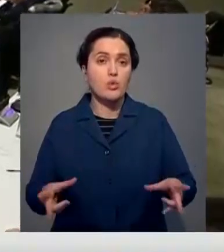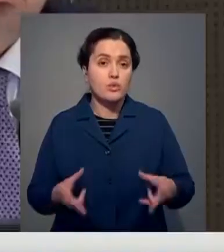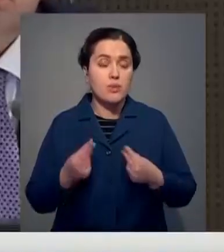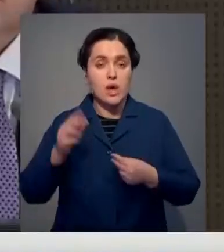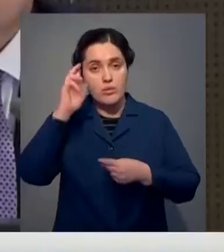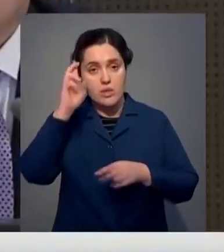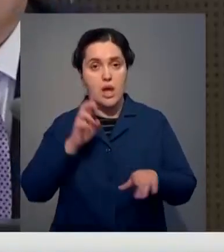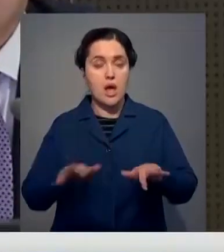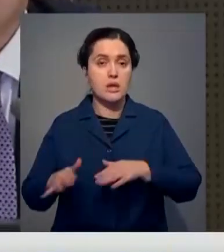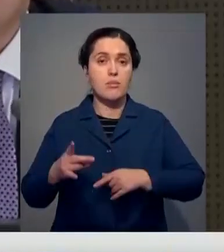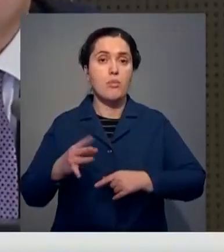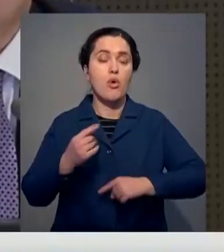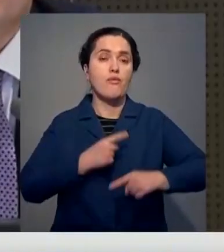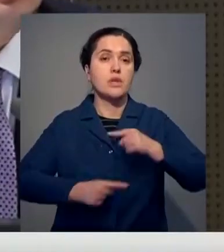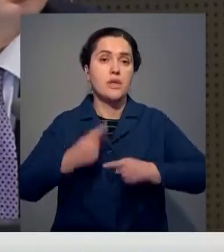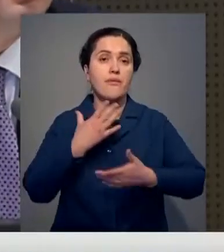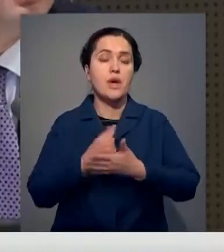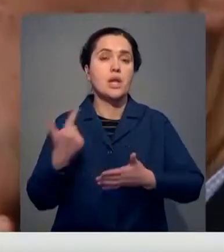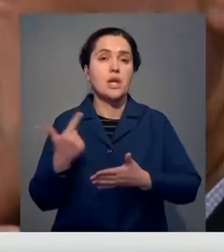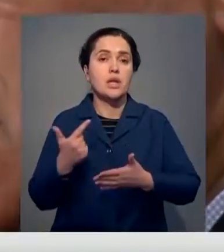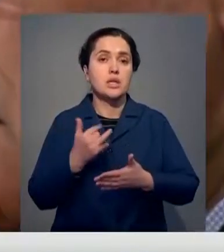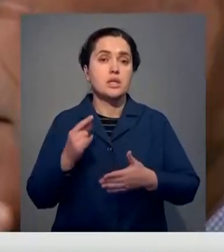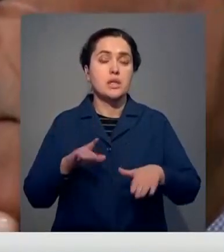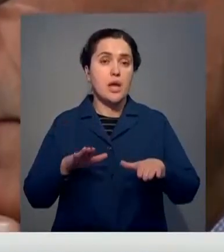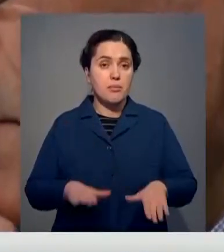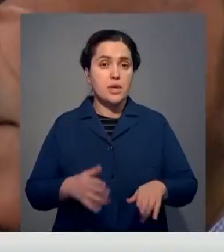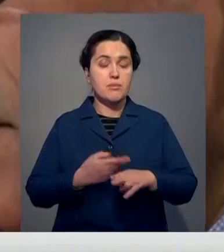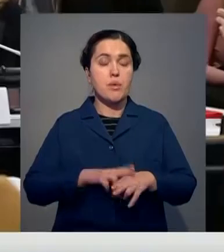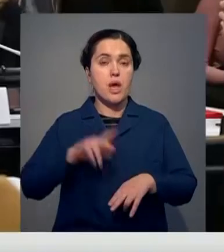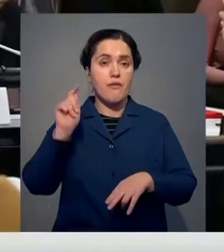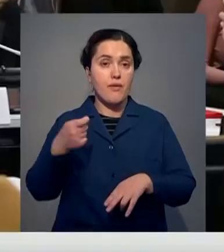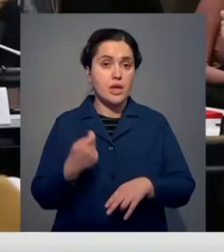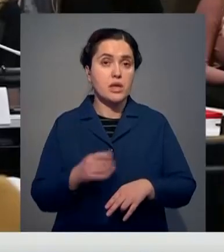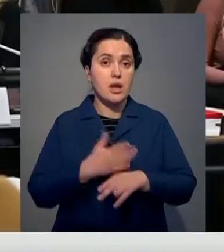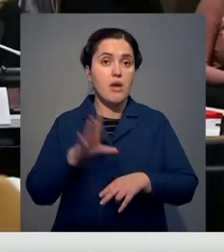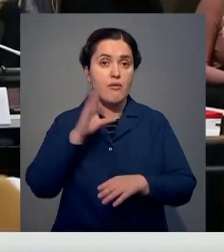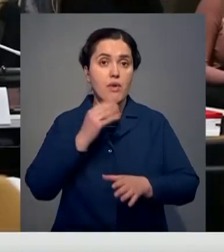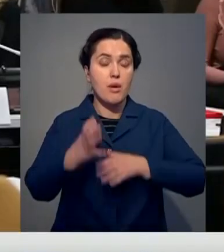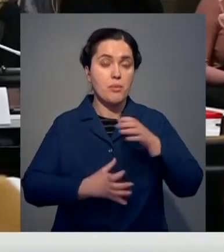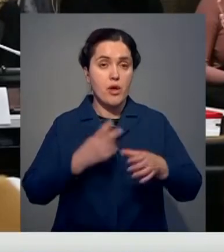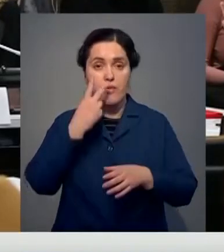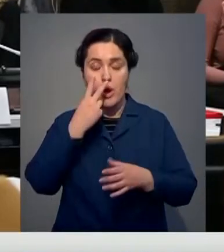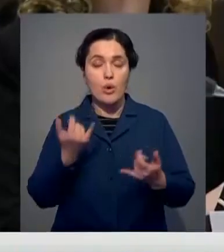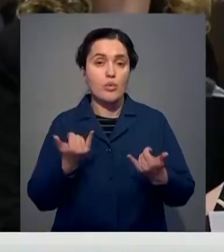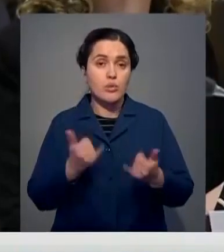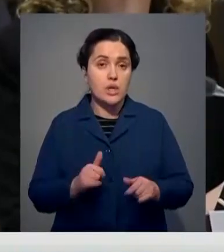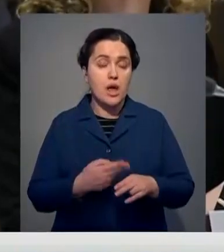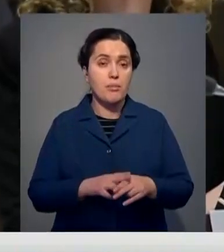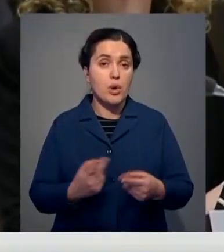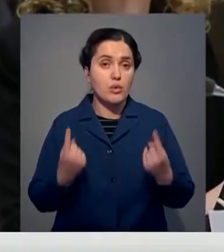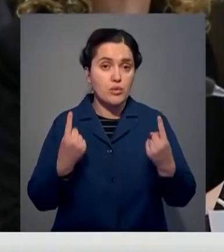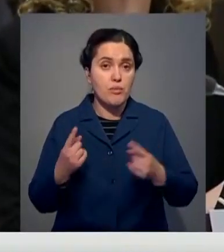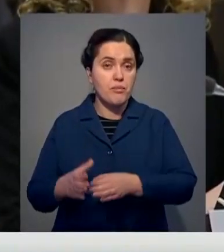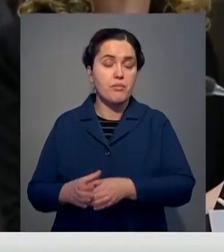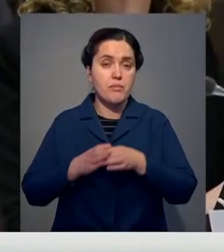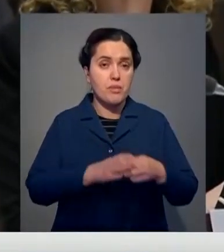по возвращению своих граждан из зон конфликта стала беспрецедентным событием и привлекла внимание мирового сообщества. О такой масштабной репатриации детей